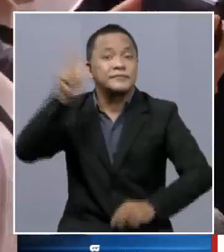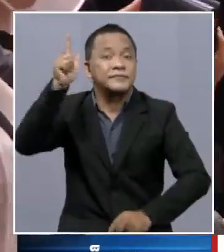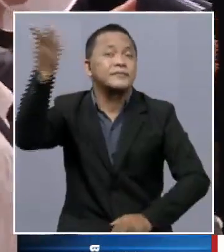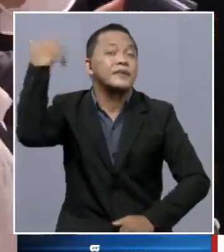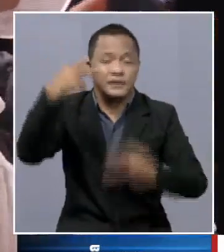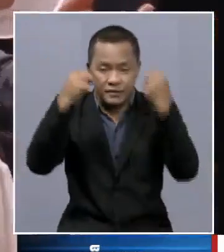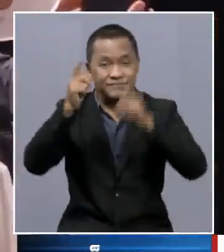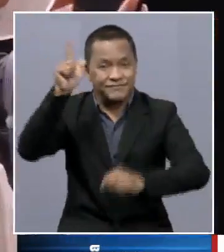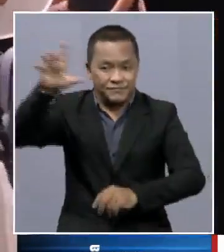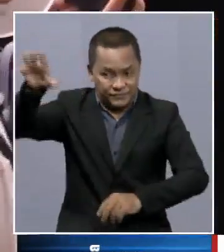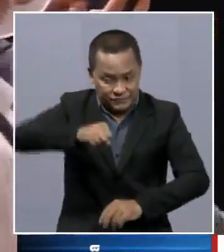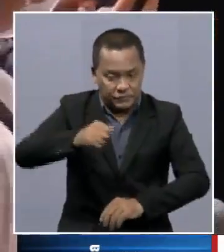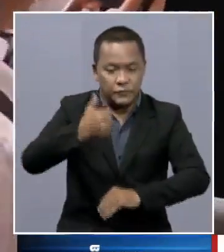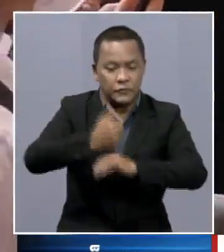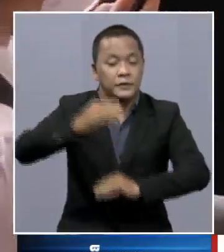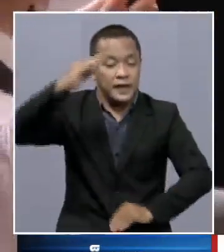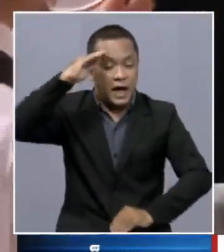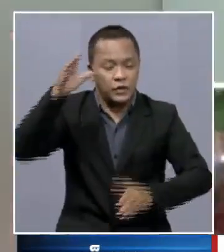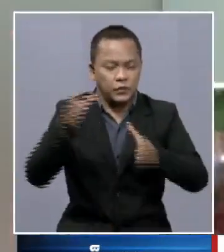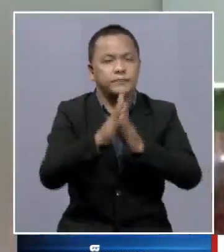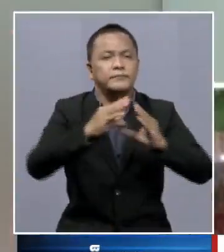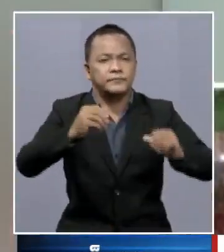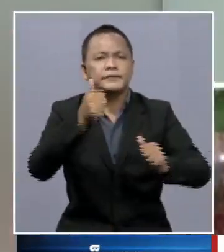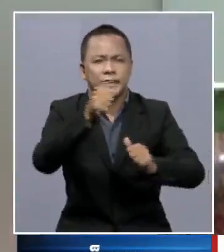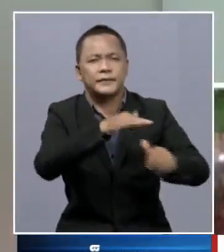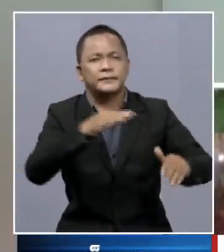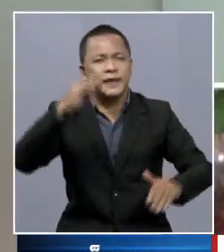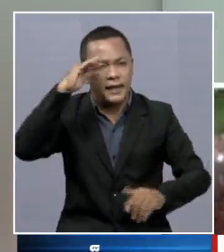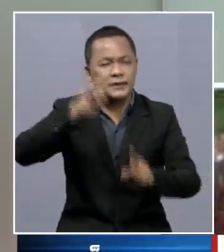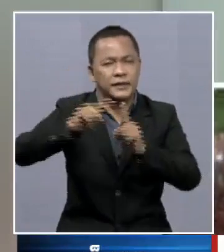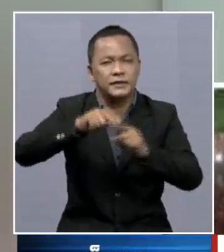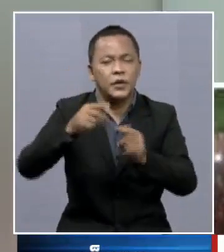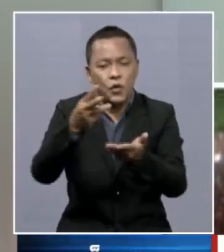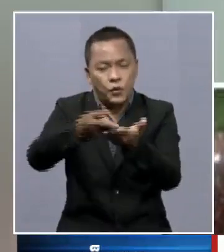ินวตย์เป็นายกกองทัพกลบเข้าสู่ภาวะปกติในตอนนั้นนะครับ